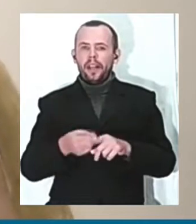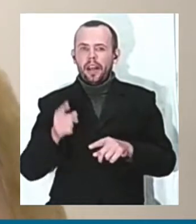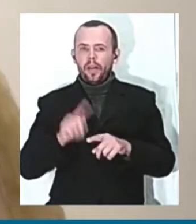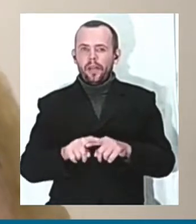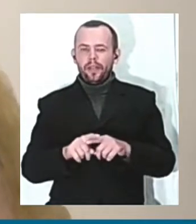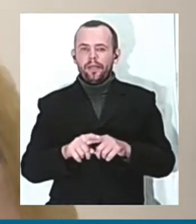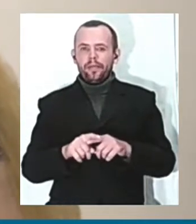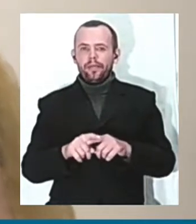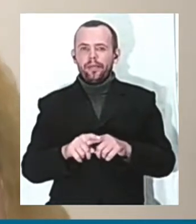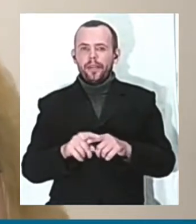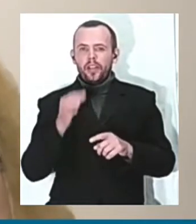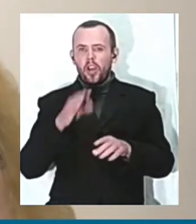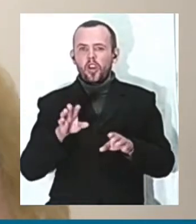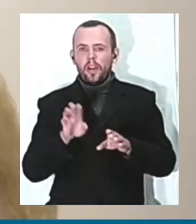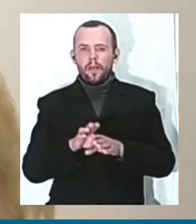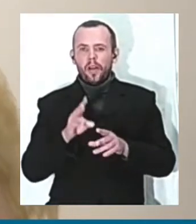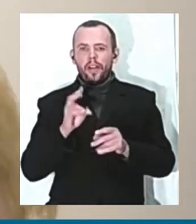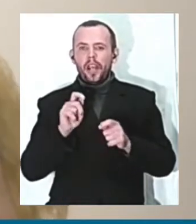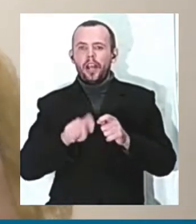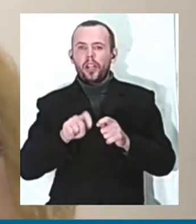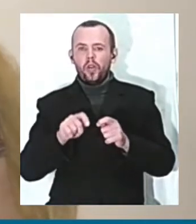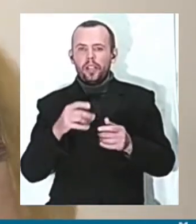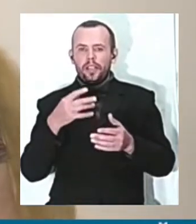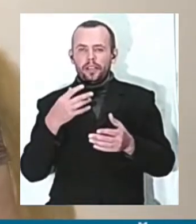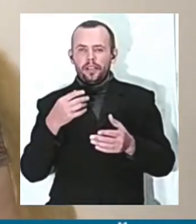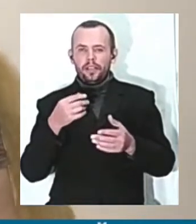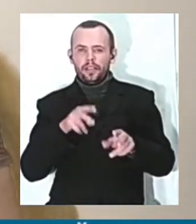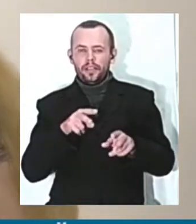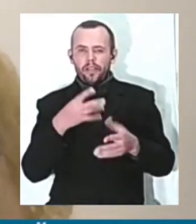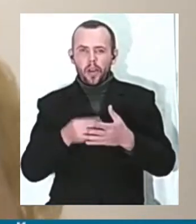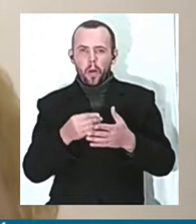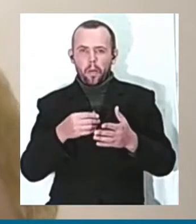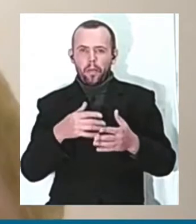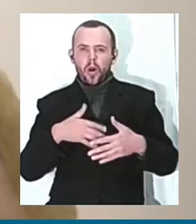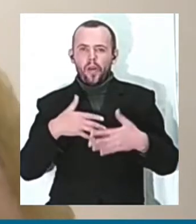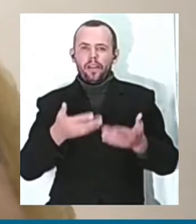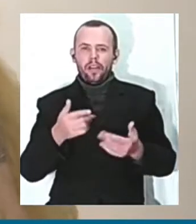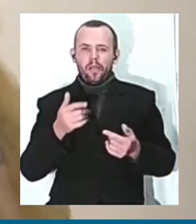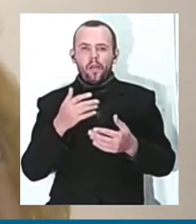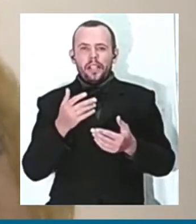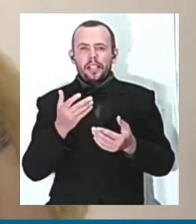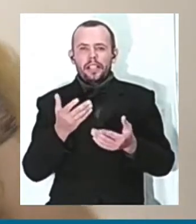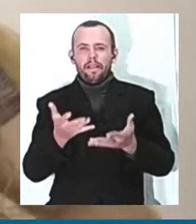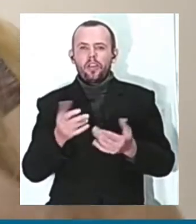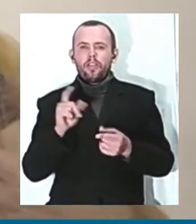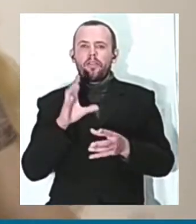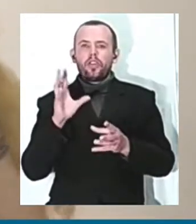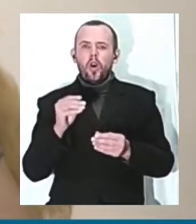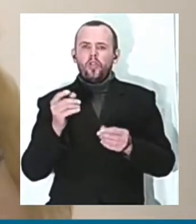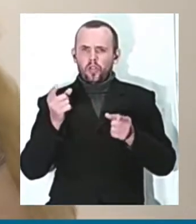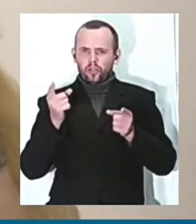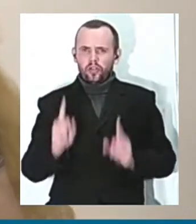не контролирует свои проявления, и ему совершенно, ну, как бы, все, что естественно, как бы, то